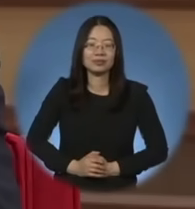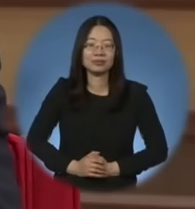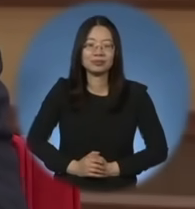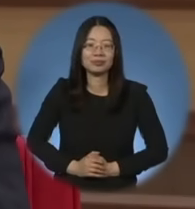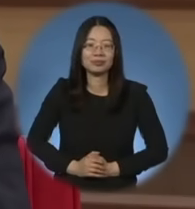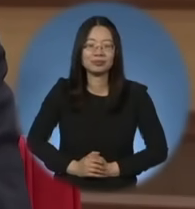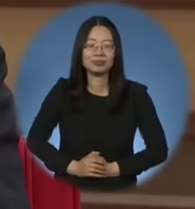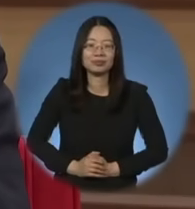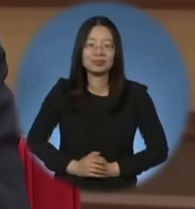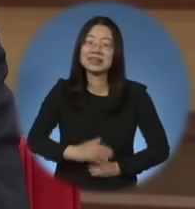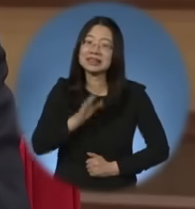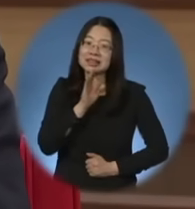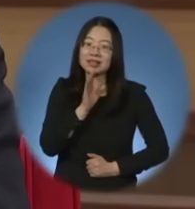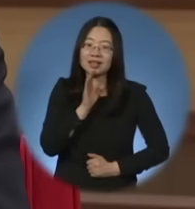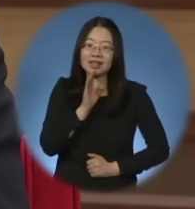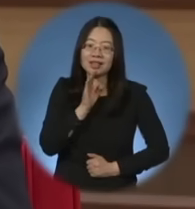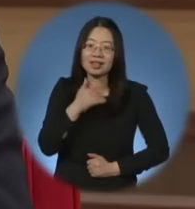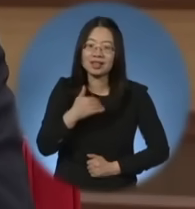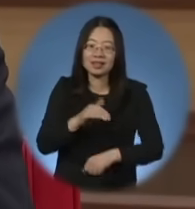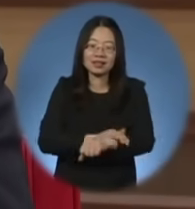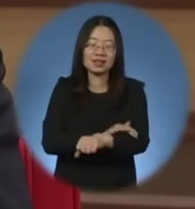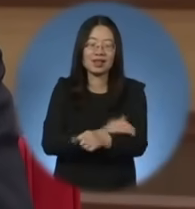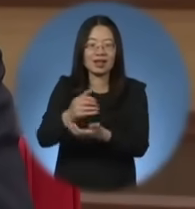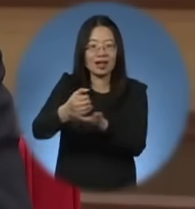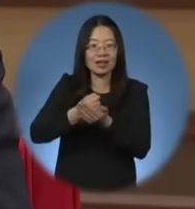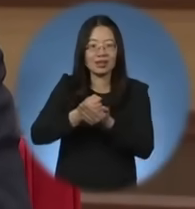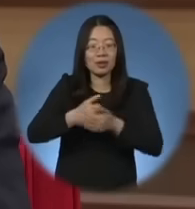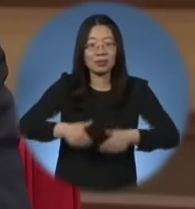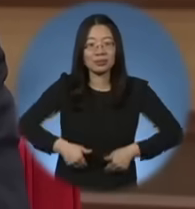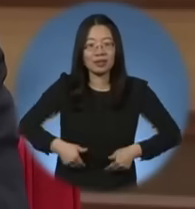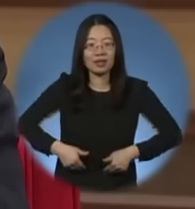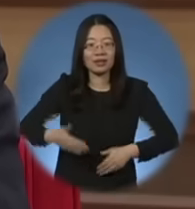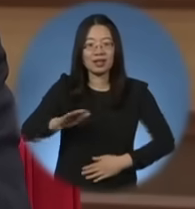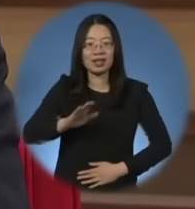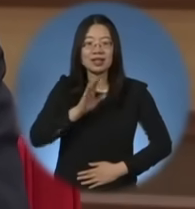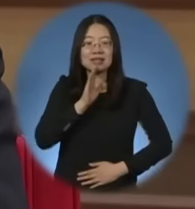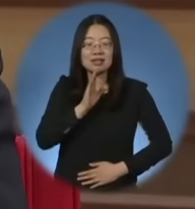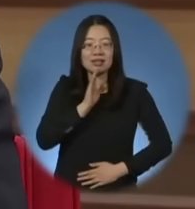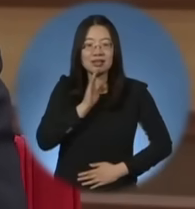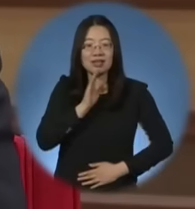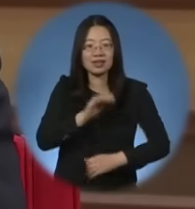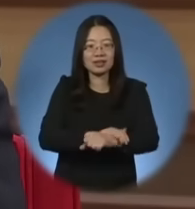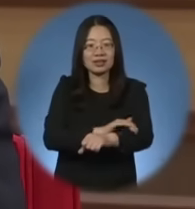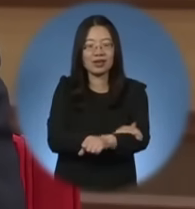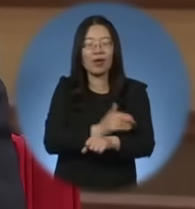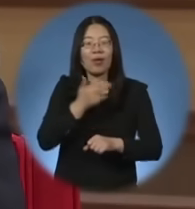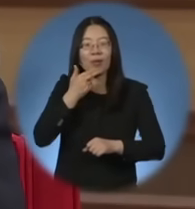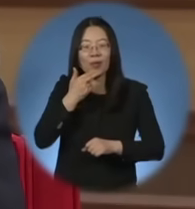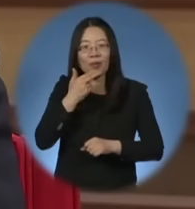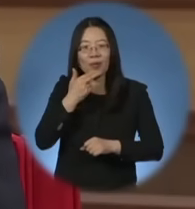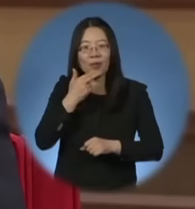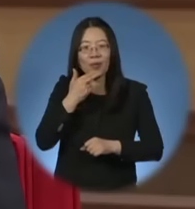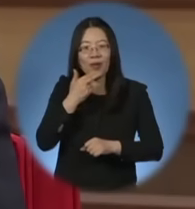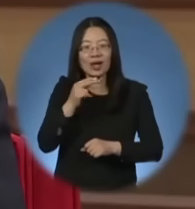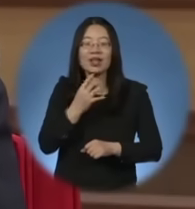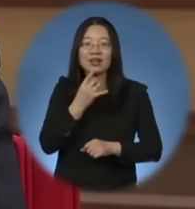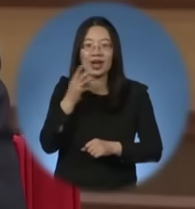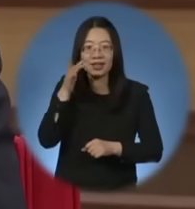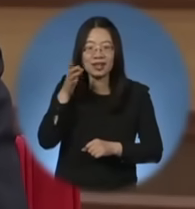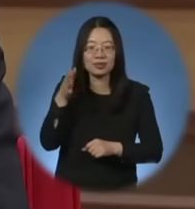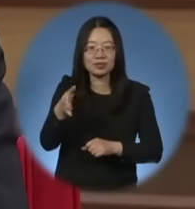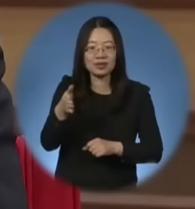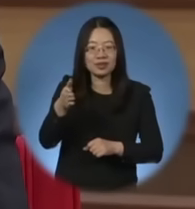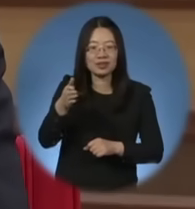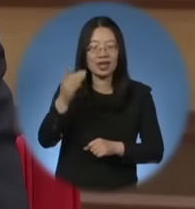되겠죠 또 진짜 직업을 가져야 된다고 했는데 난 진짜 아직 직업은 없습니다 아직 이거만